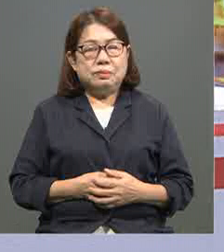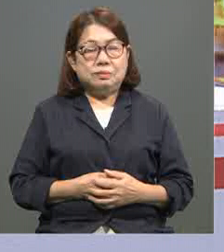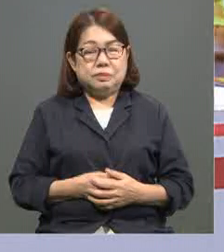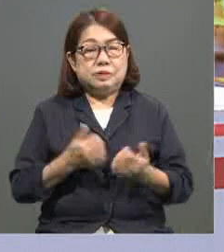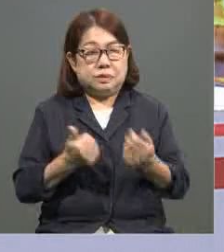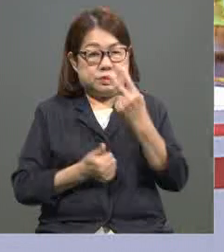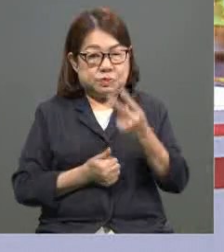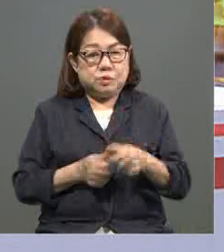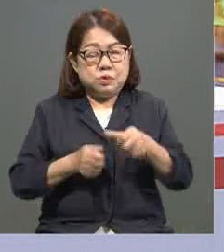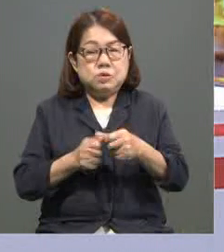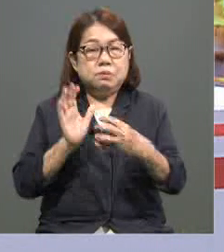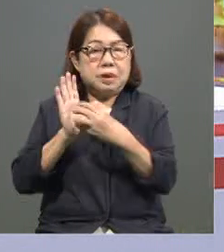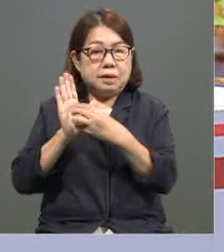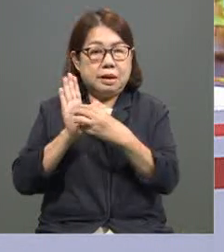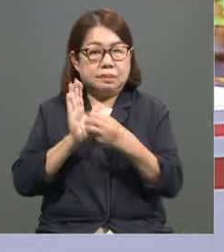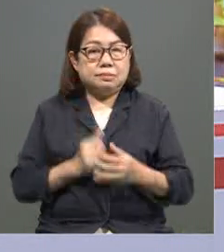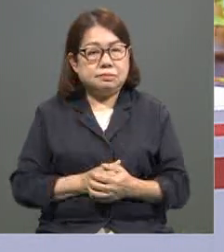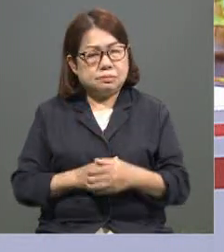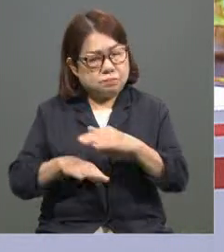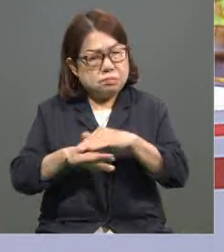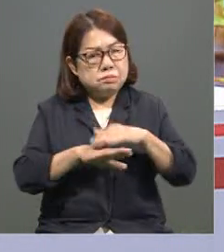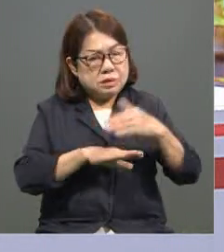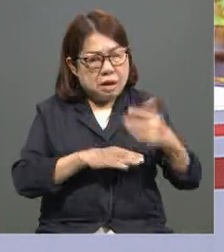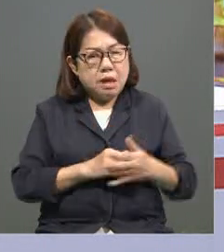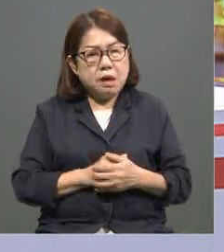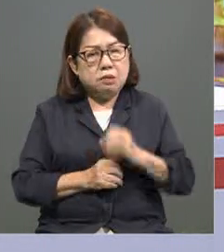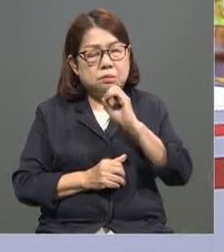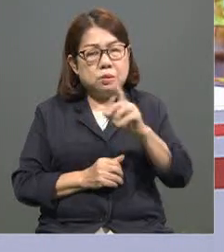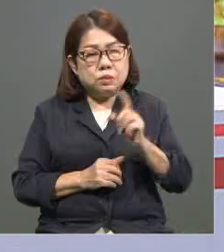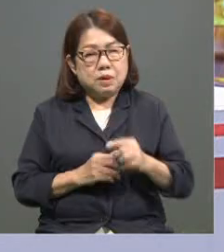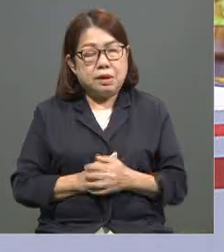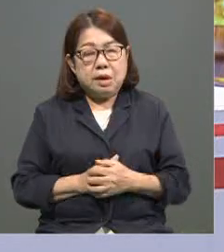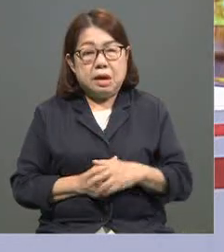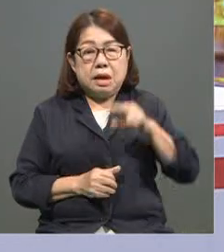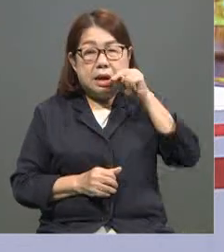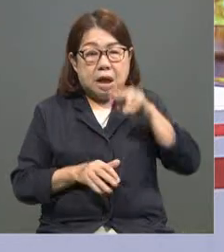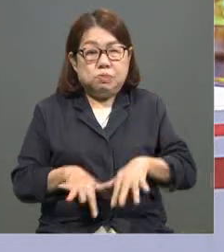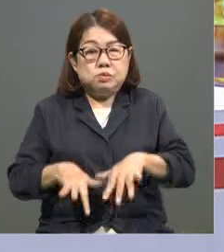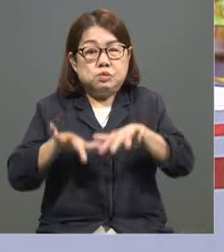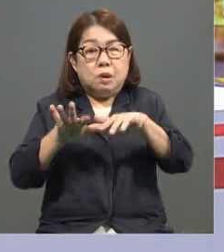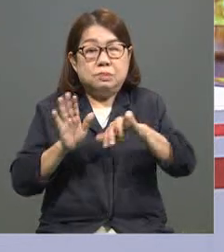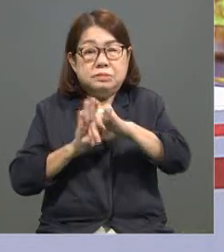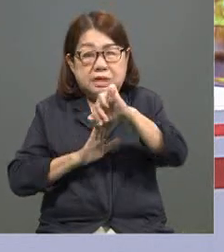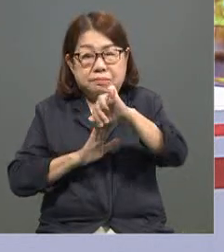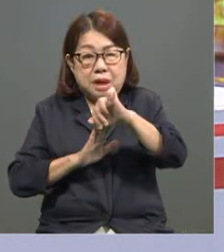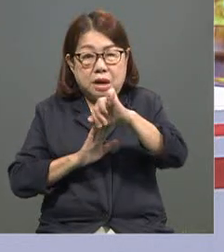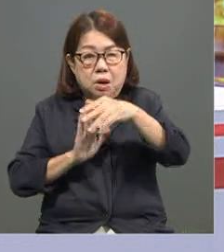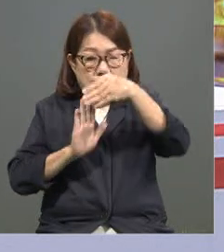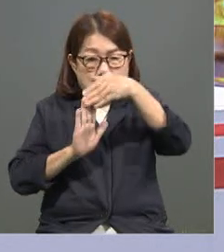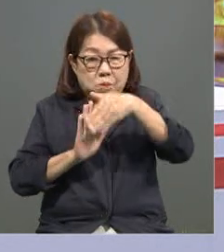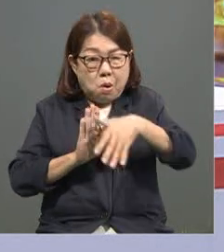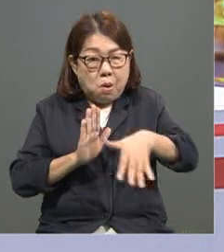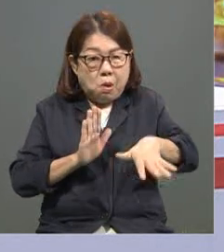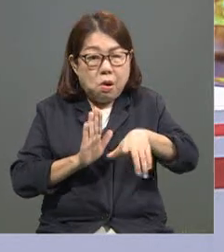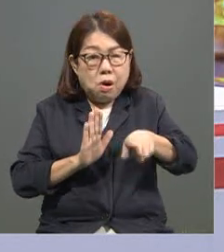ขยับมาดูในพื้นที่ภาคกลางนะคะอย่างที่เราย้ำมาตั้งแต่รอบแรกๆแล้วนะคะว่าน้ำที่ท่วมอยู่ในจังหวัดเชียงใหม่น้ำจากแม่น้ำปิง